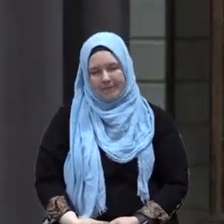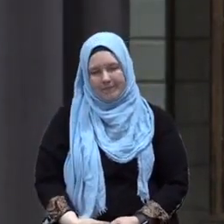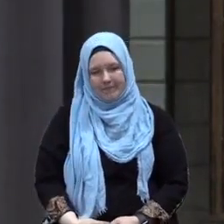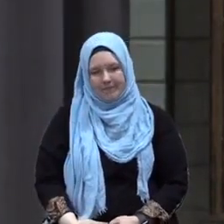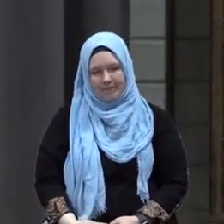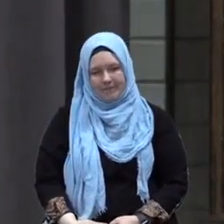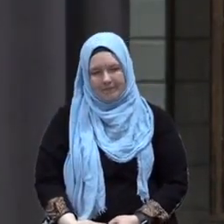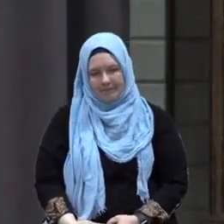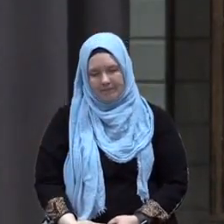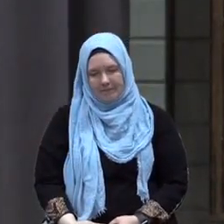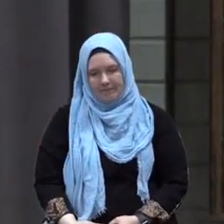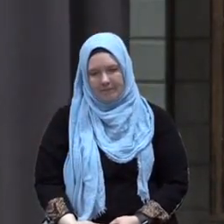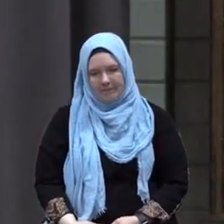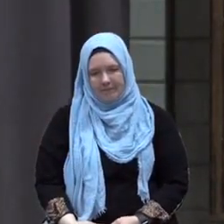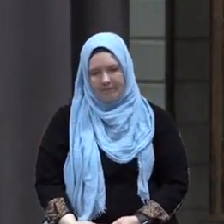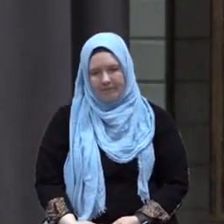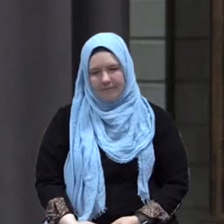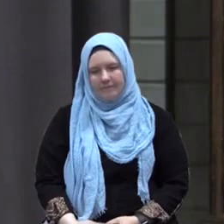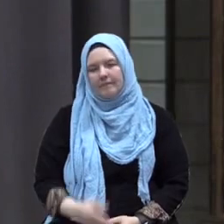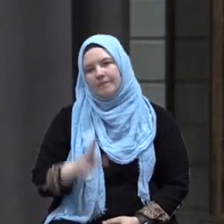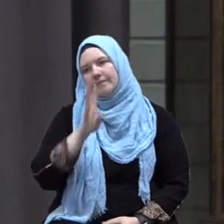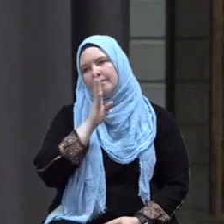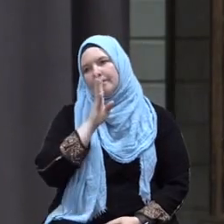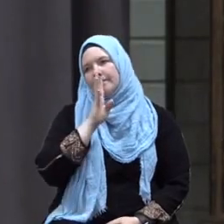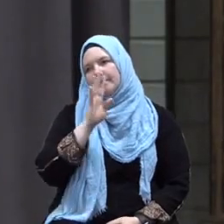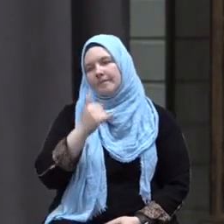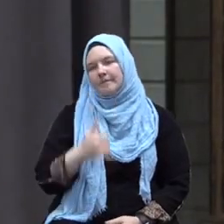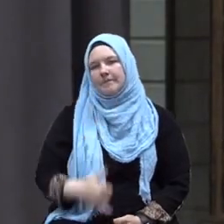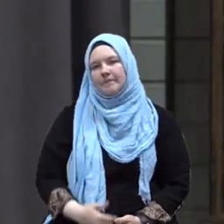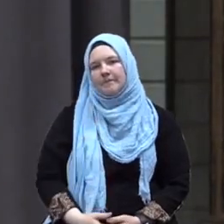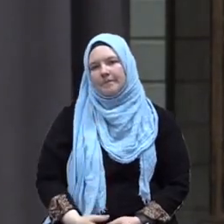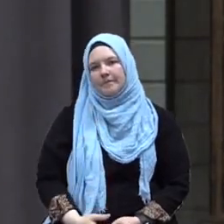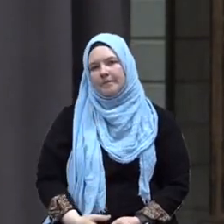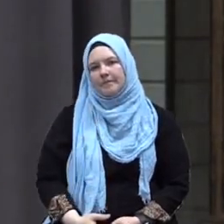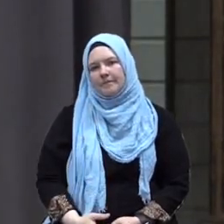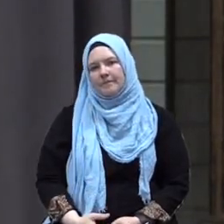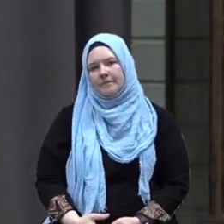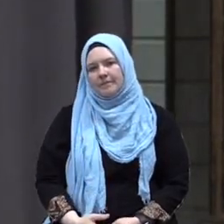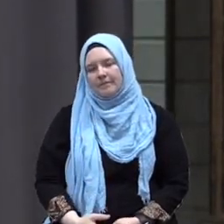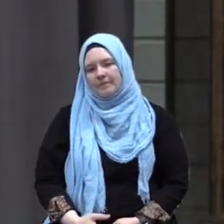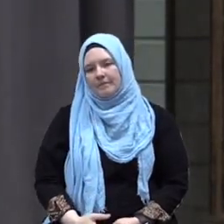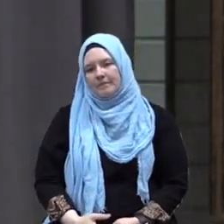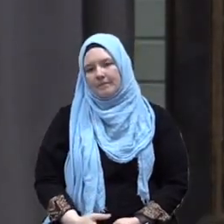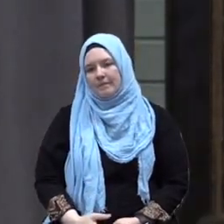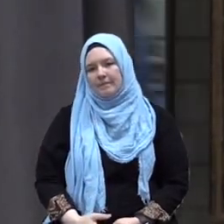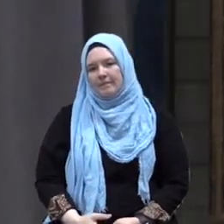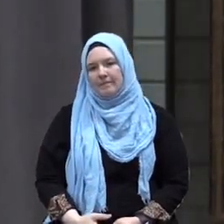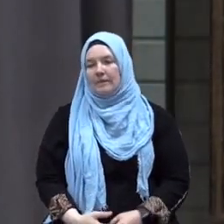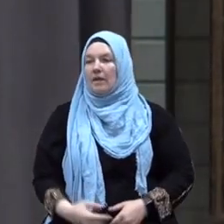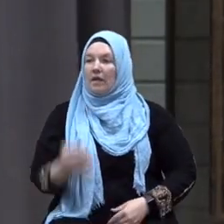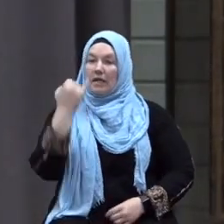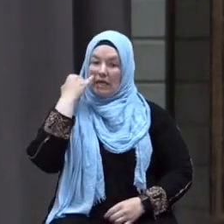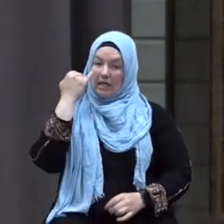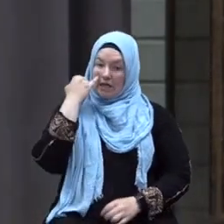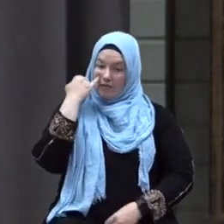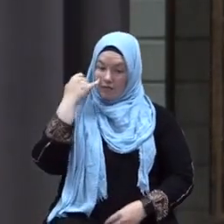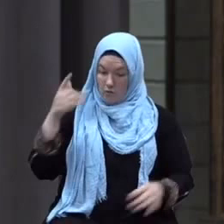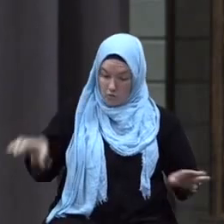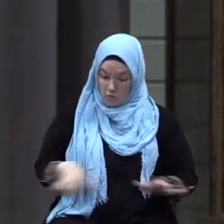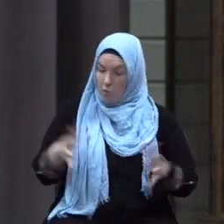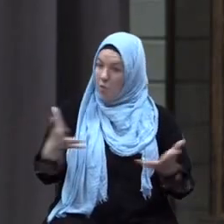عَلِمَ أَوْ رَفَهُ اللَّهُ عِلْمَ مَا لَمْ يَعْلَمْ. If you just do what you